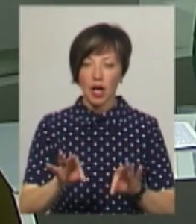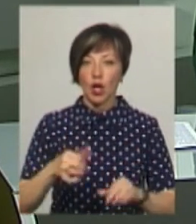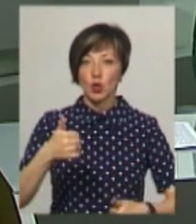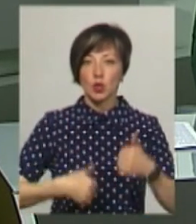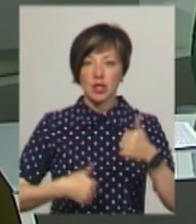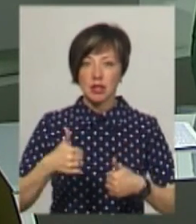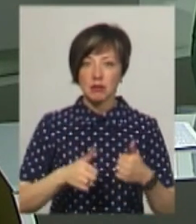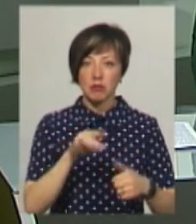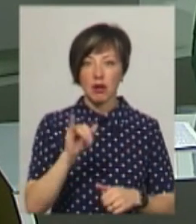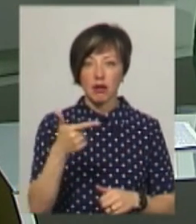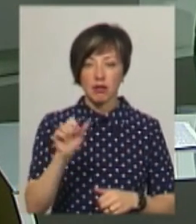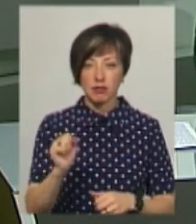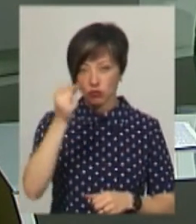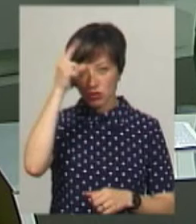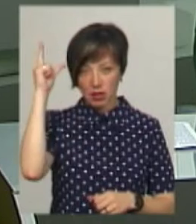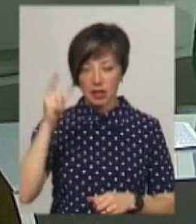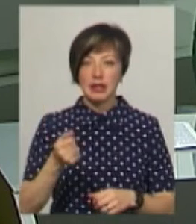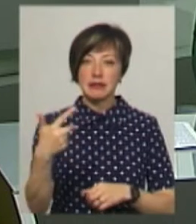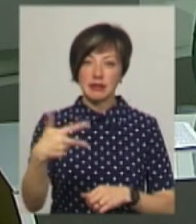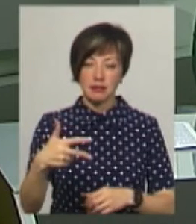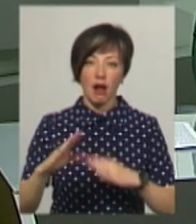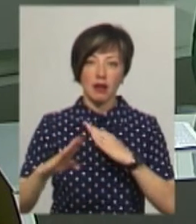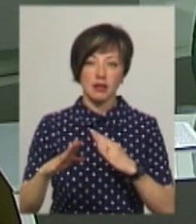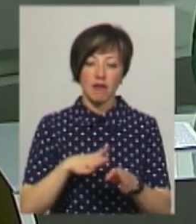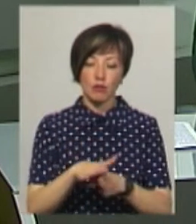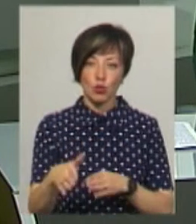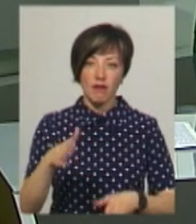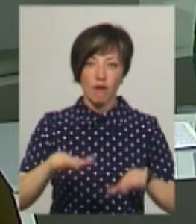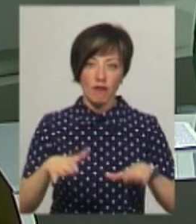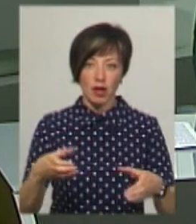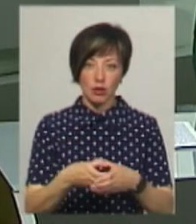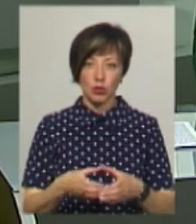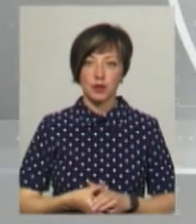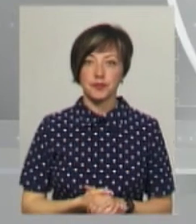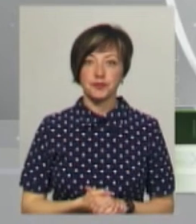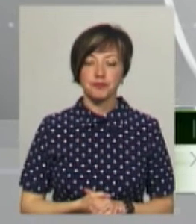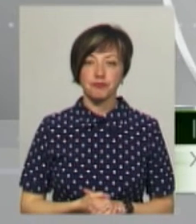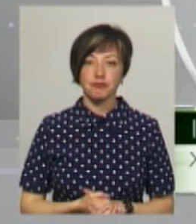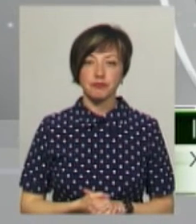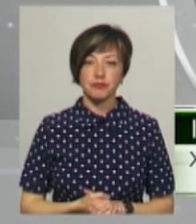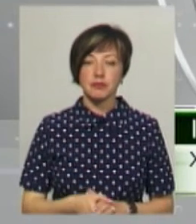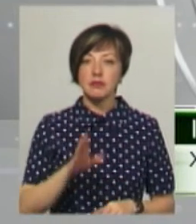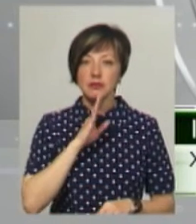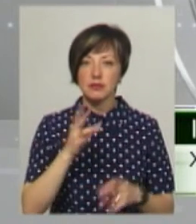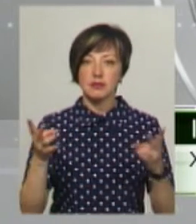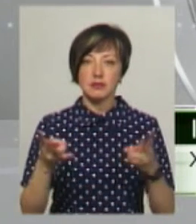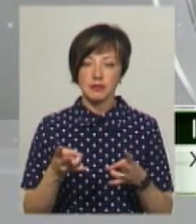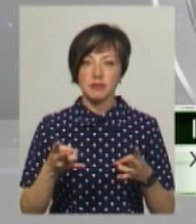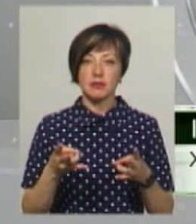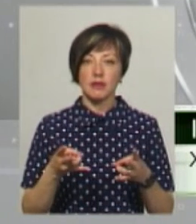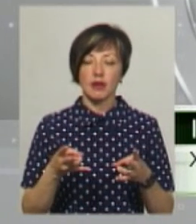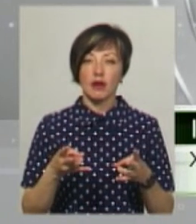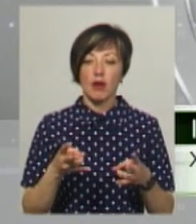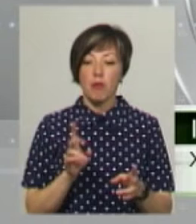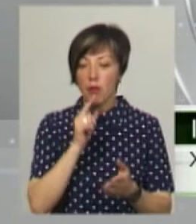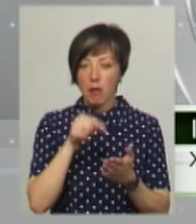Празі, де змагатимуться приблизно 30 каратисток в абсолютній ваговій категорії. Жінкам треба пробиватися, наприклад, у нас у